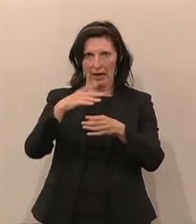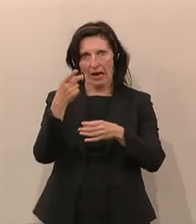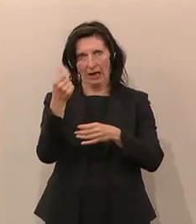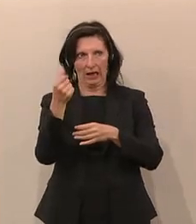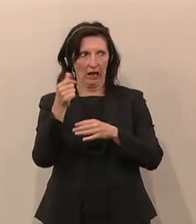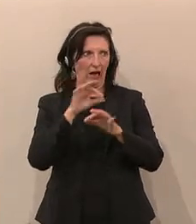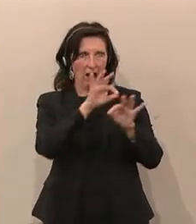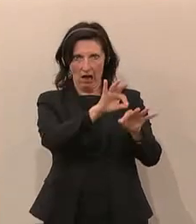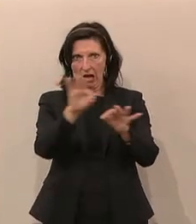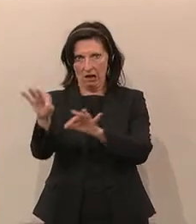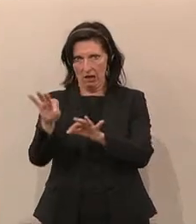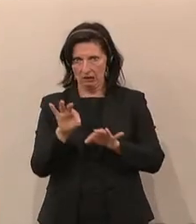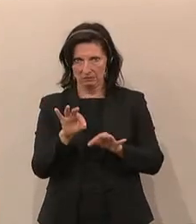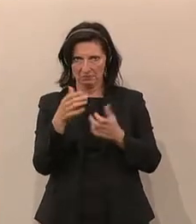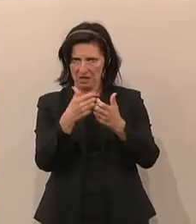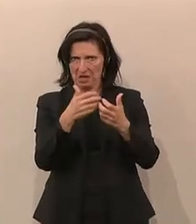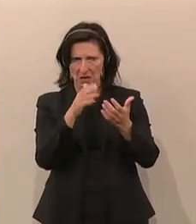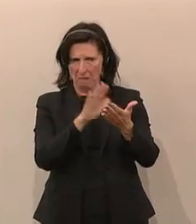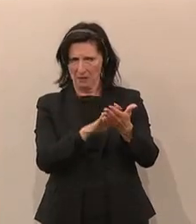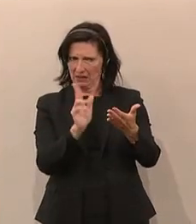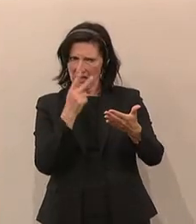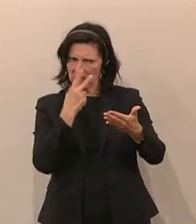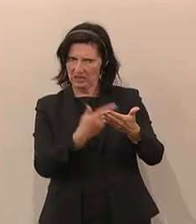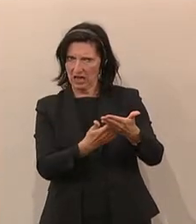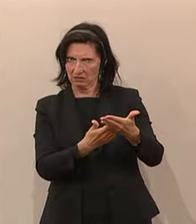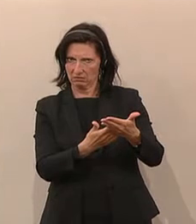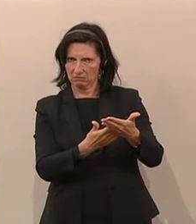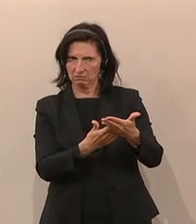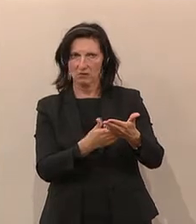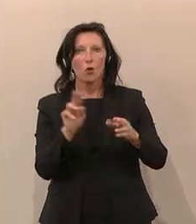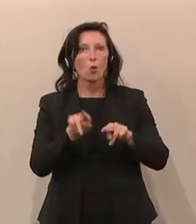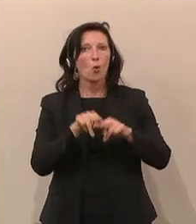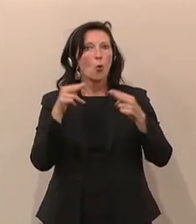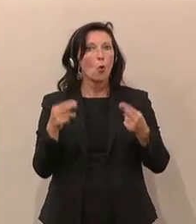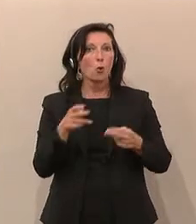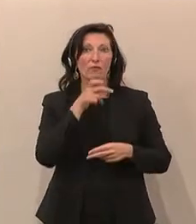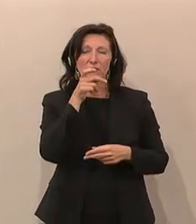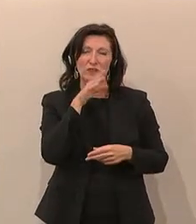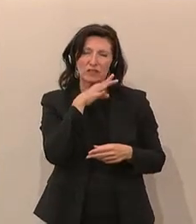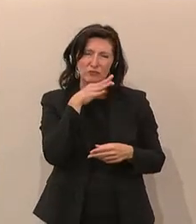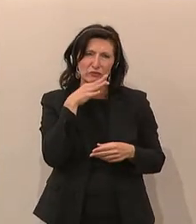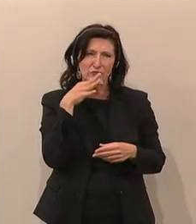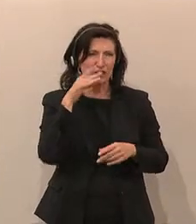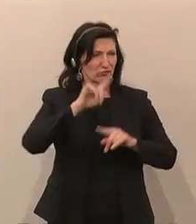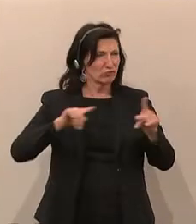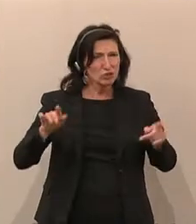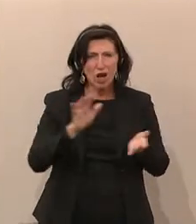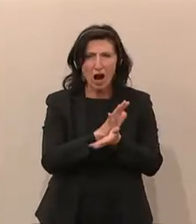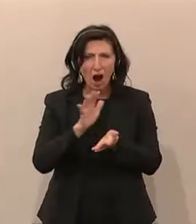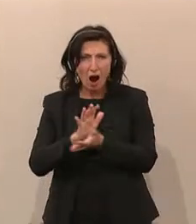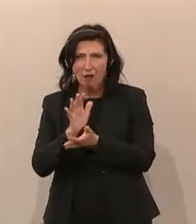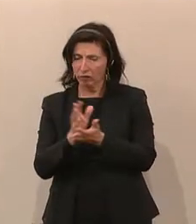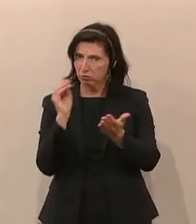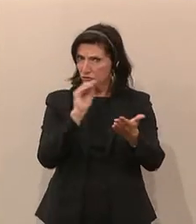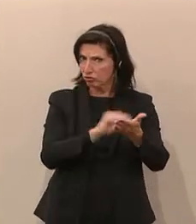sieht ja schon in diesem Bericht, dass auch dort einmal mehr die umfangreichen Tätigkeiten der Unfallversicherung hervorgehoben werden. Im